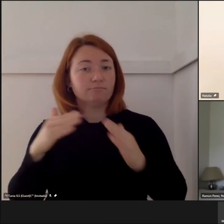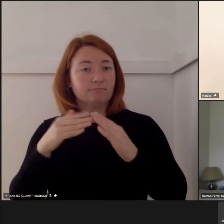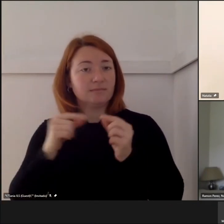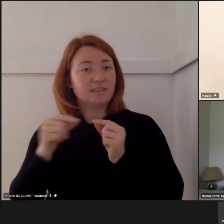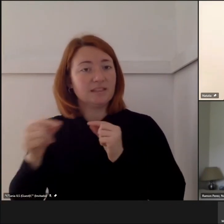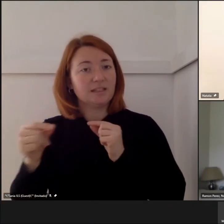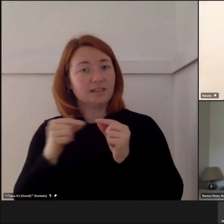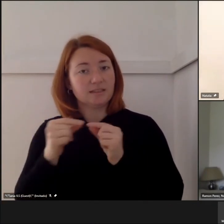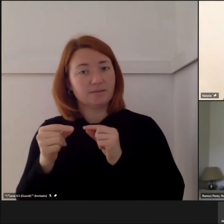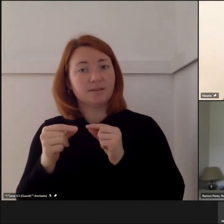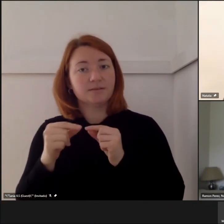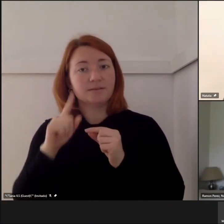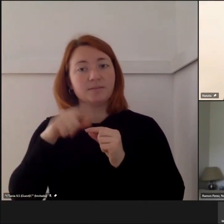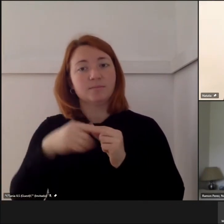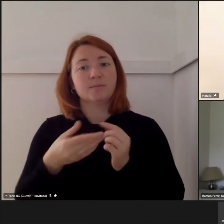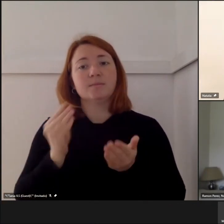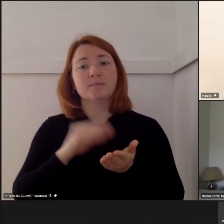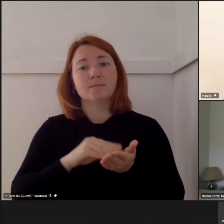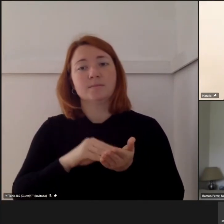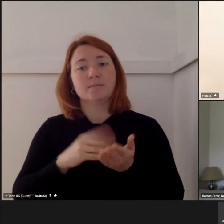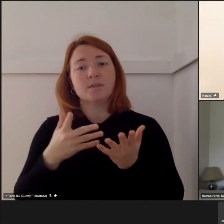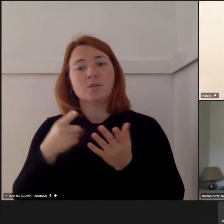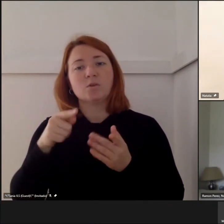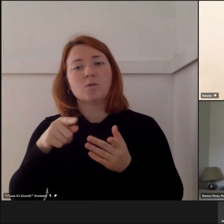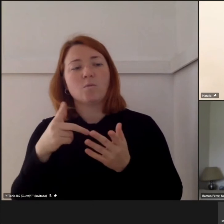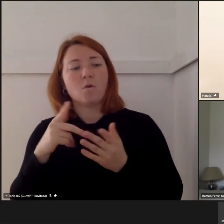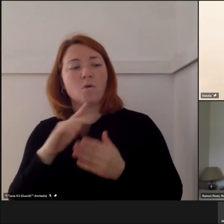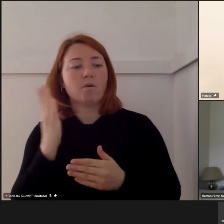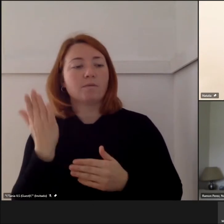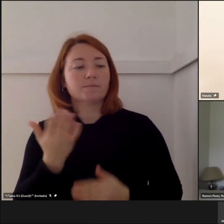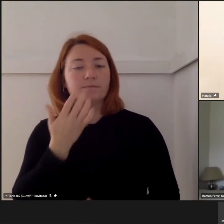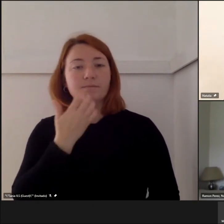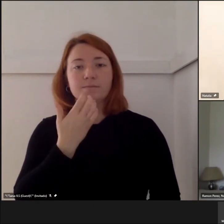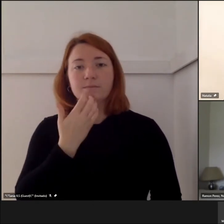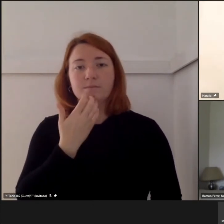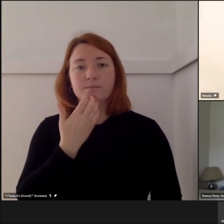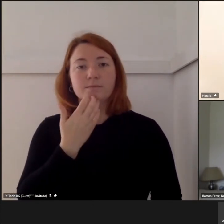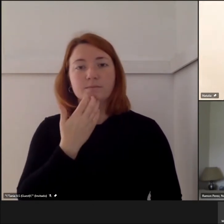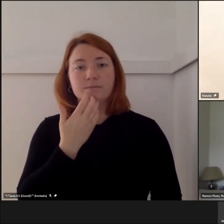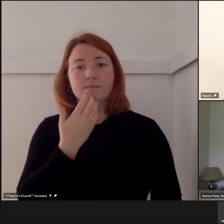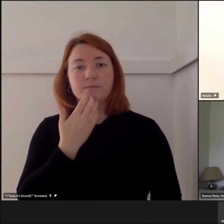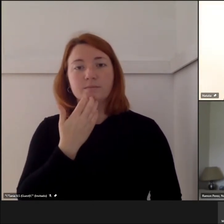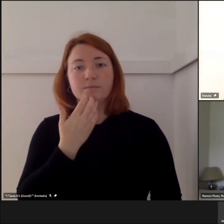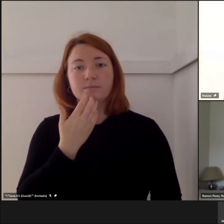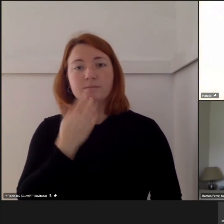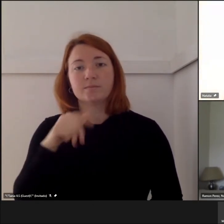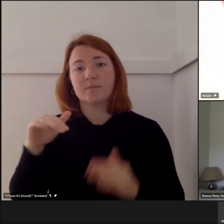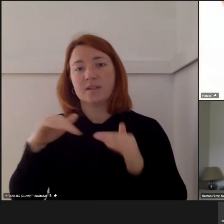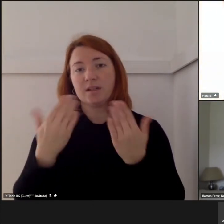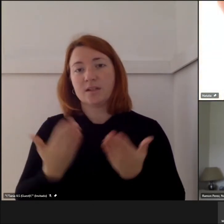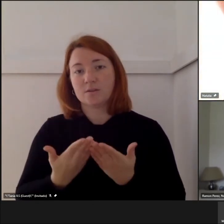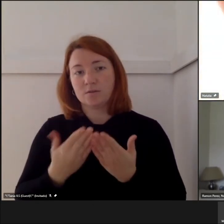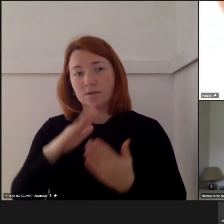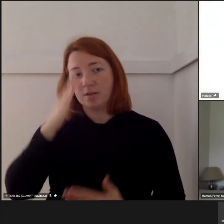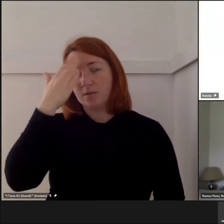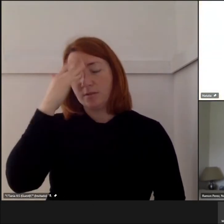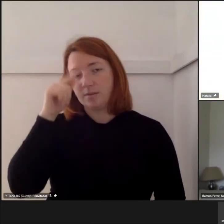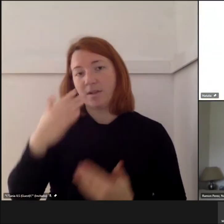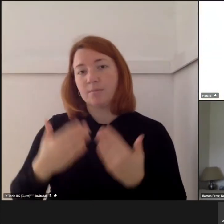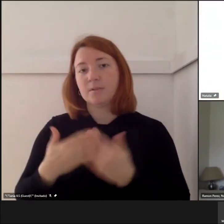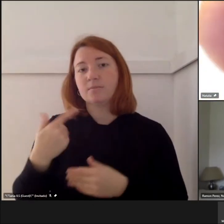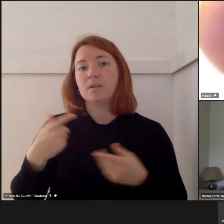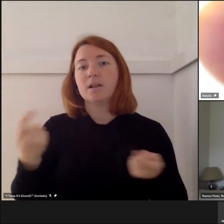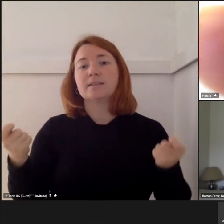També en alguns casos hem de veure com això interacciona, per exemple, amb qüestions com el fet de que les escoles, sobretot a l'inici, doncs, estiguessin